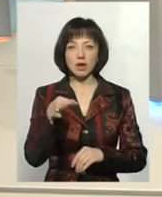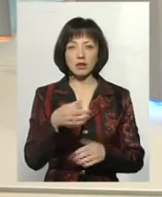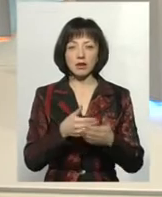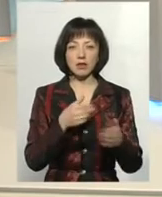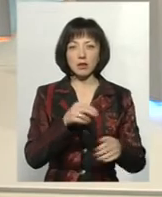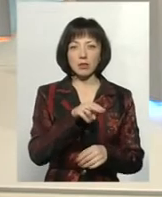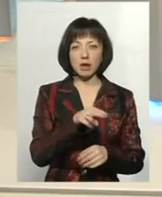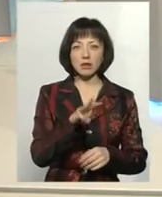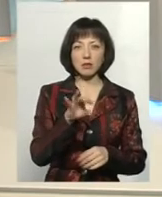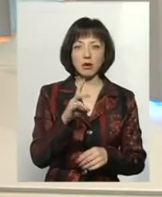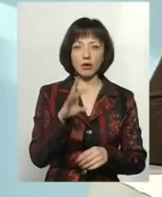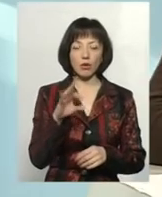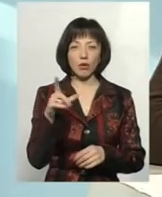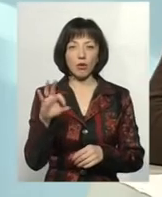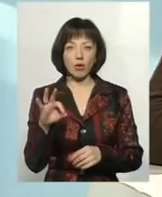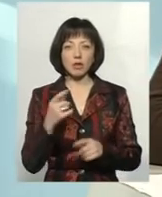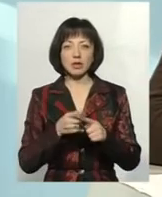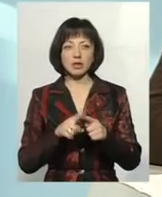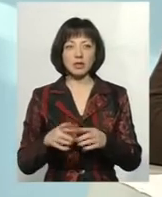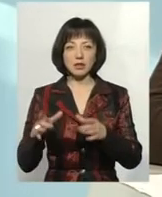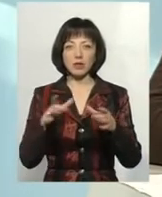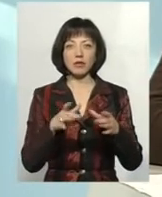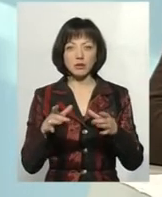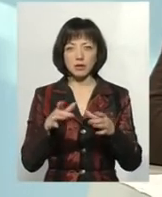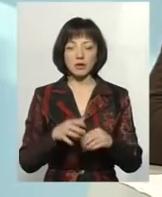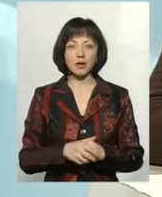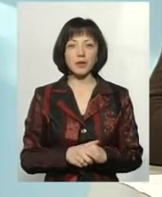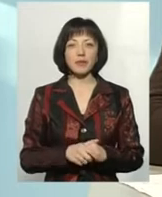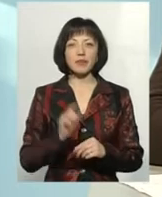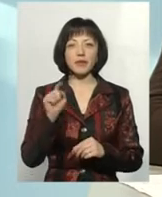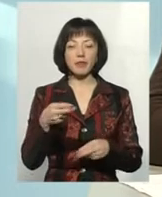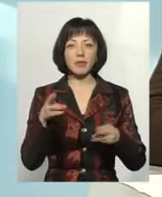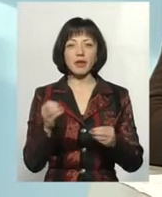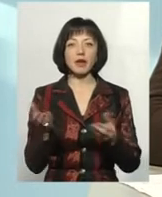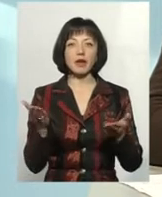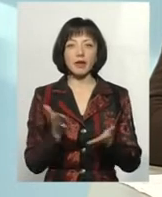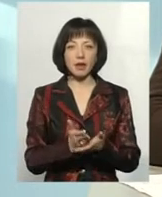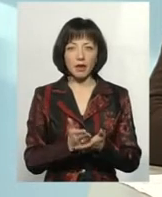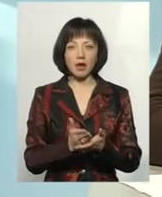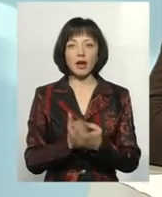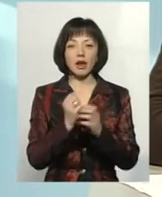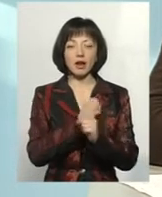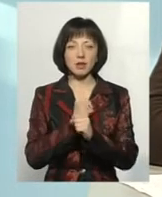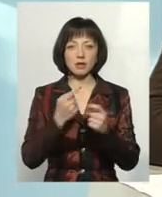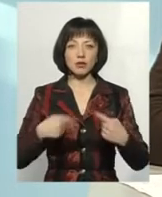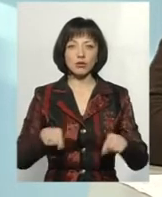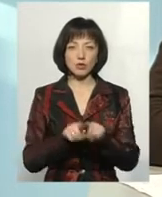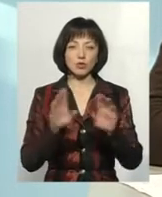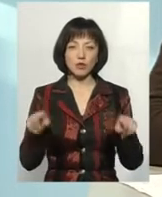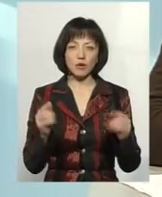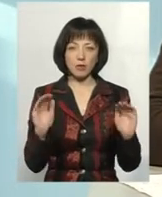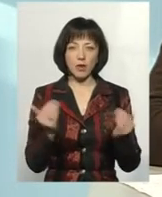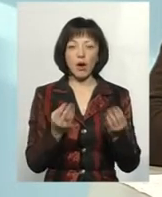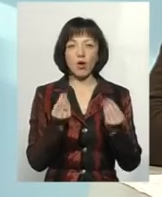пана Самирного до Озерна, і також в районі Заставочка, в районі Струмочка. Тобто там, де є якісь водороздільні зони, такі будемо створювати такі паркові. І на